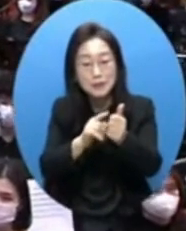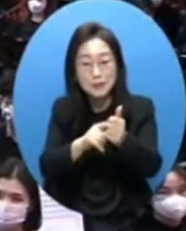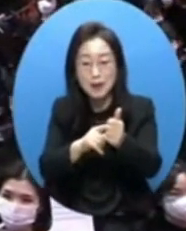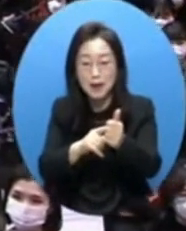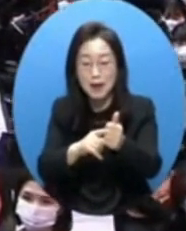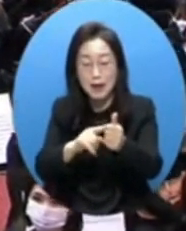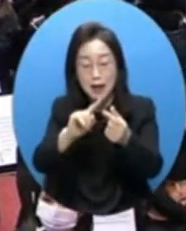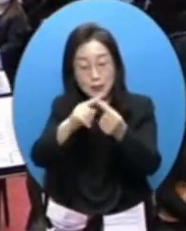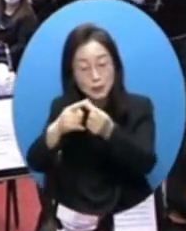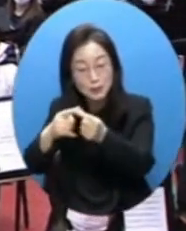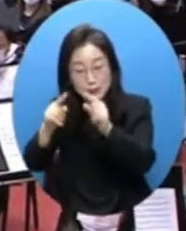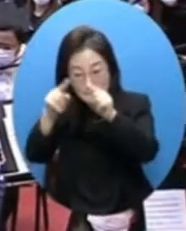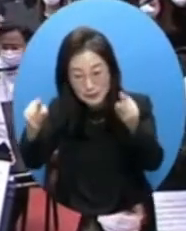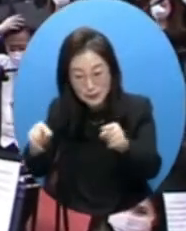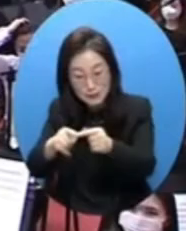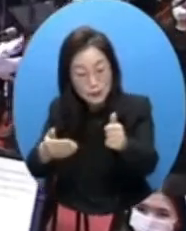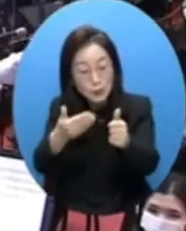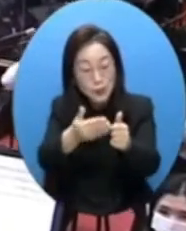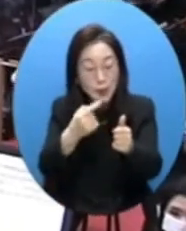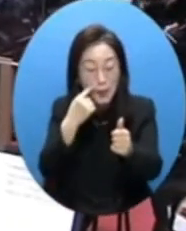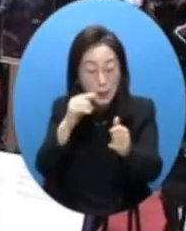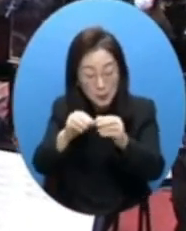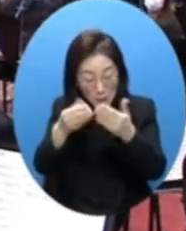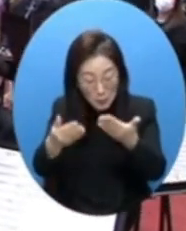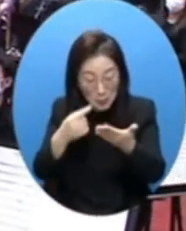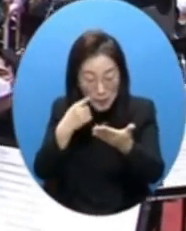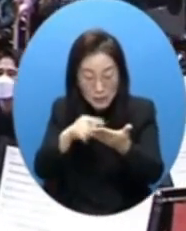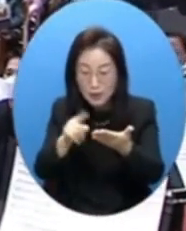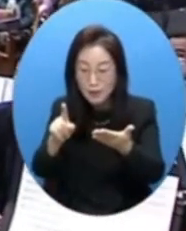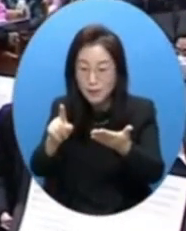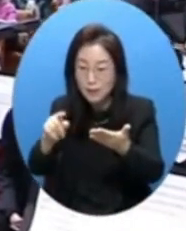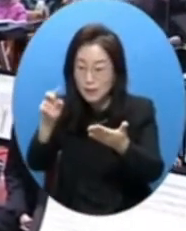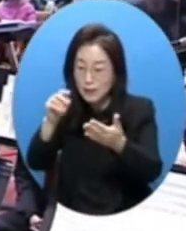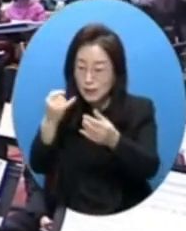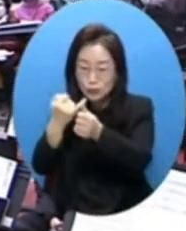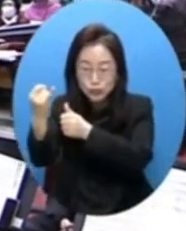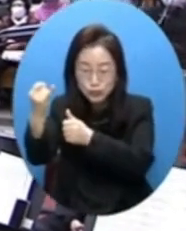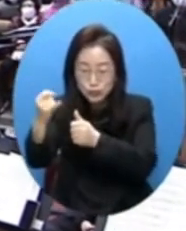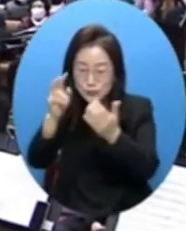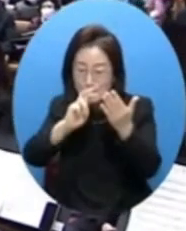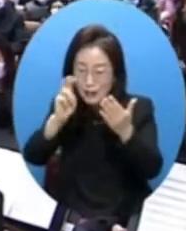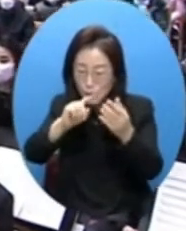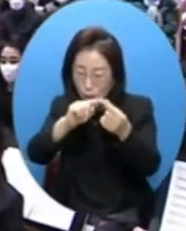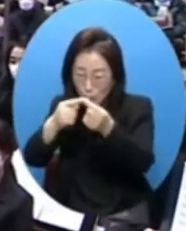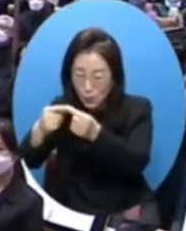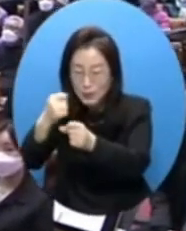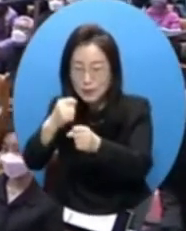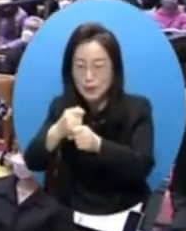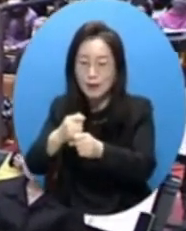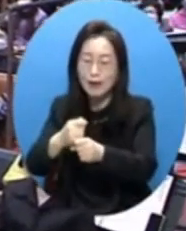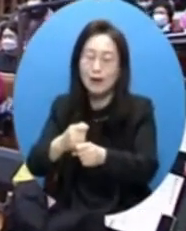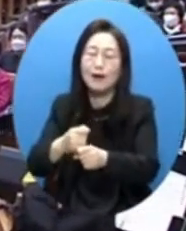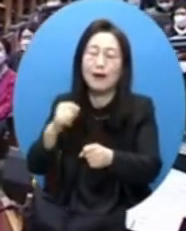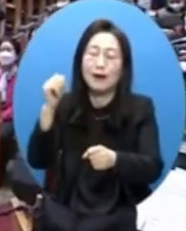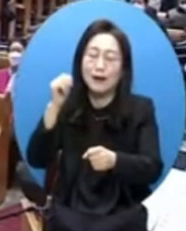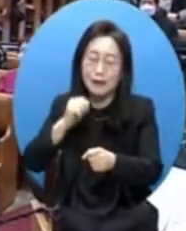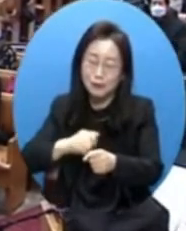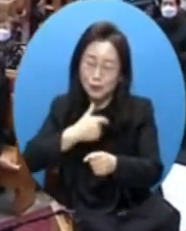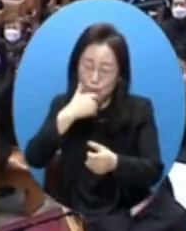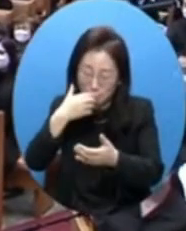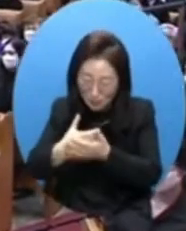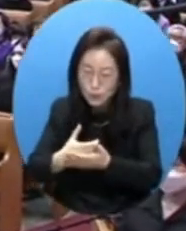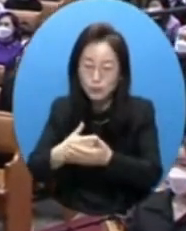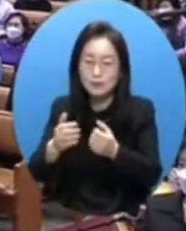건네줍니다. 그거 보니까 그 쪽지에 부인이 찬송시를 썼어요. 그것을 읽으면서 너무 감동을